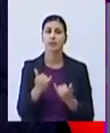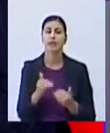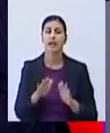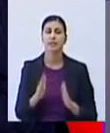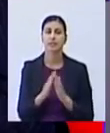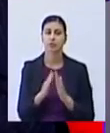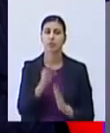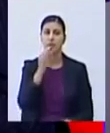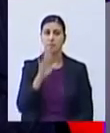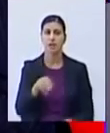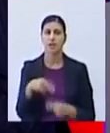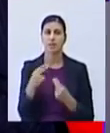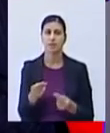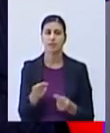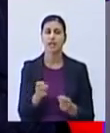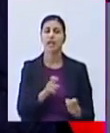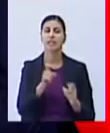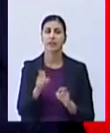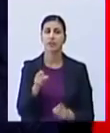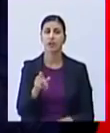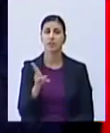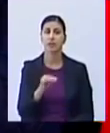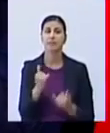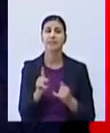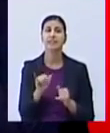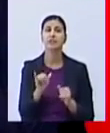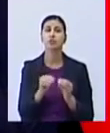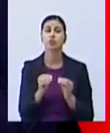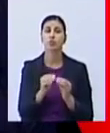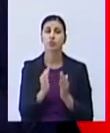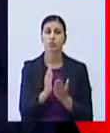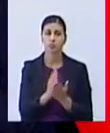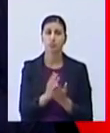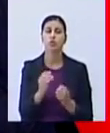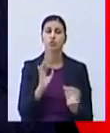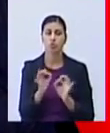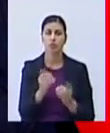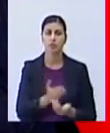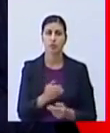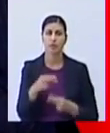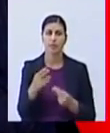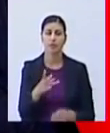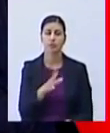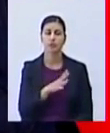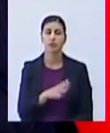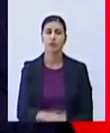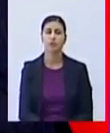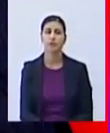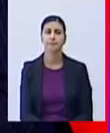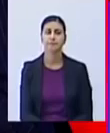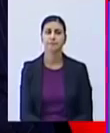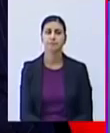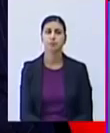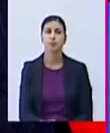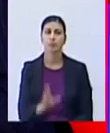ფართი მერე მივცენ, გადავიყვანთ იქ, მაგრამ დღეს სადაც ცხოვრობენ იქ მივცეთ ამ ადამიანებს ნორმალური ცხოვრების საშუალება. ხო შეიძლება